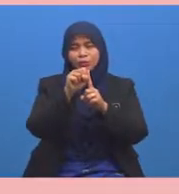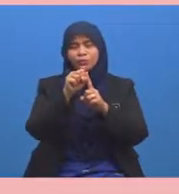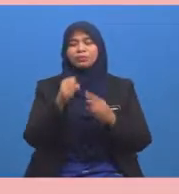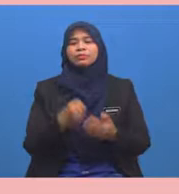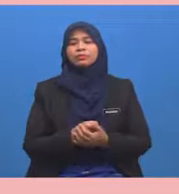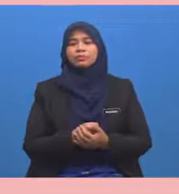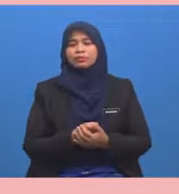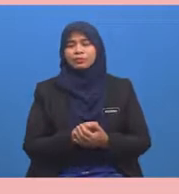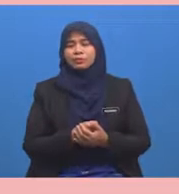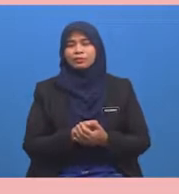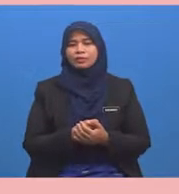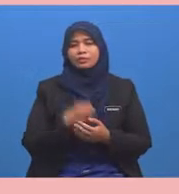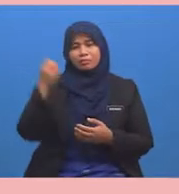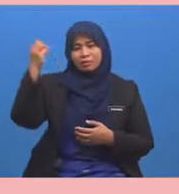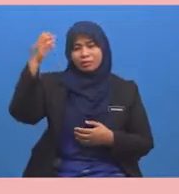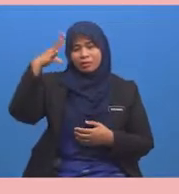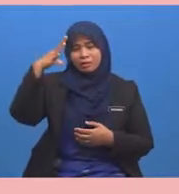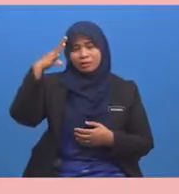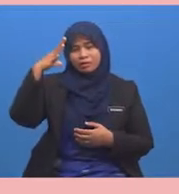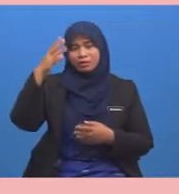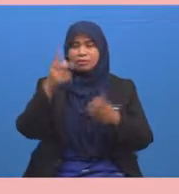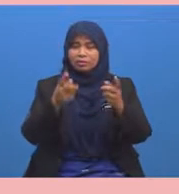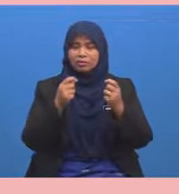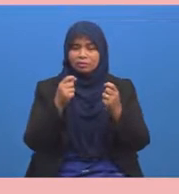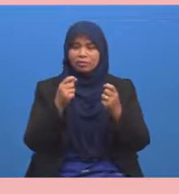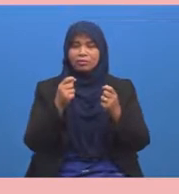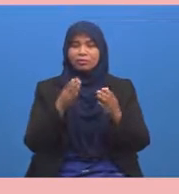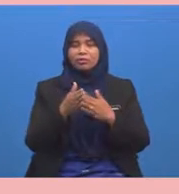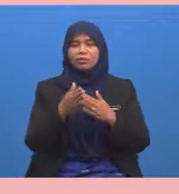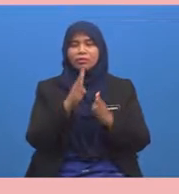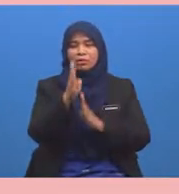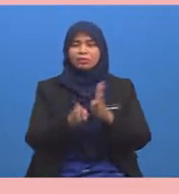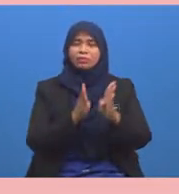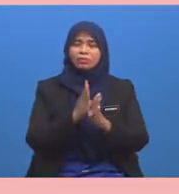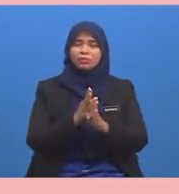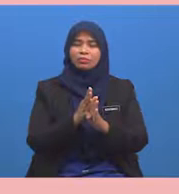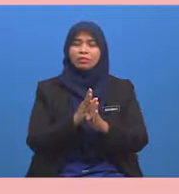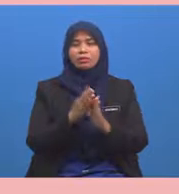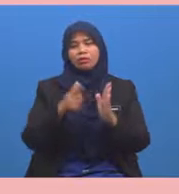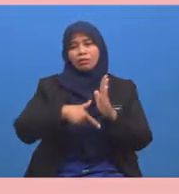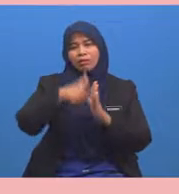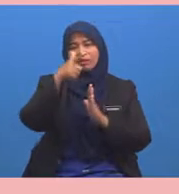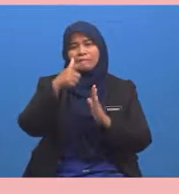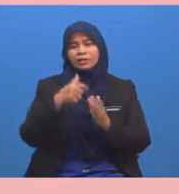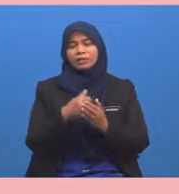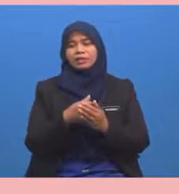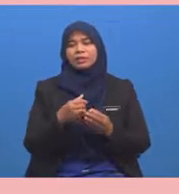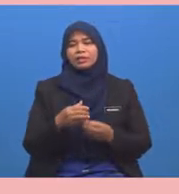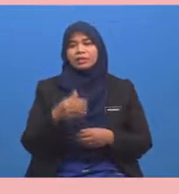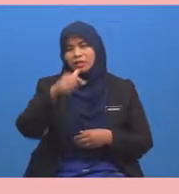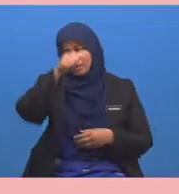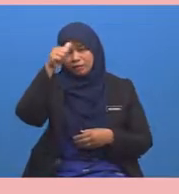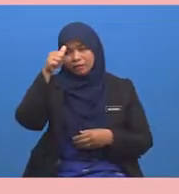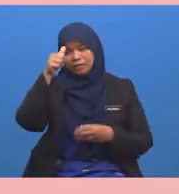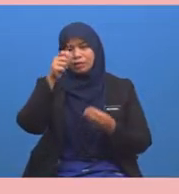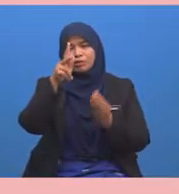menyebabkan pancaran matahari diterima oleh permukaan bumi secara berlebihan akibat kurangnya